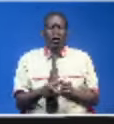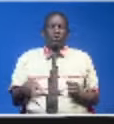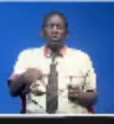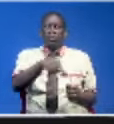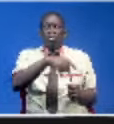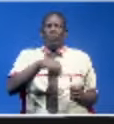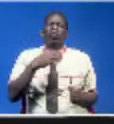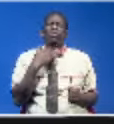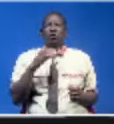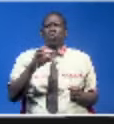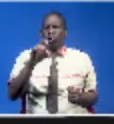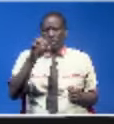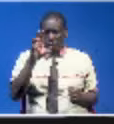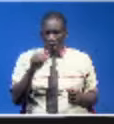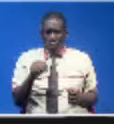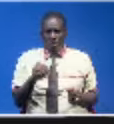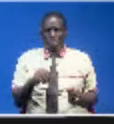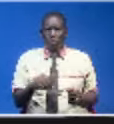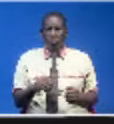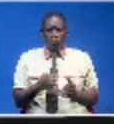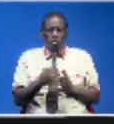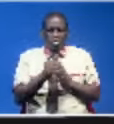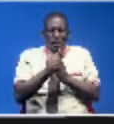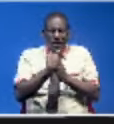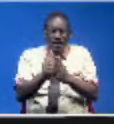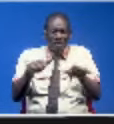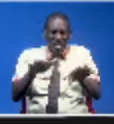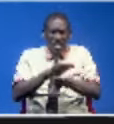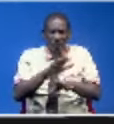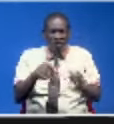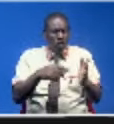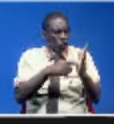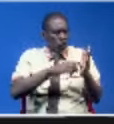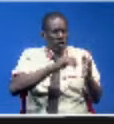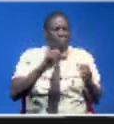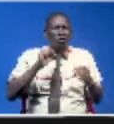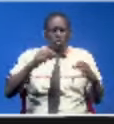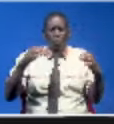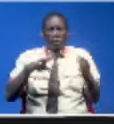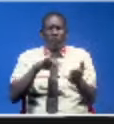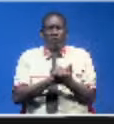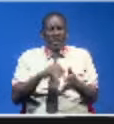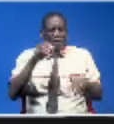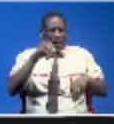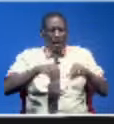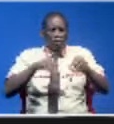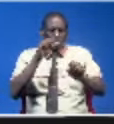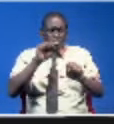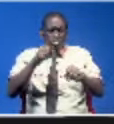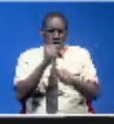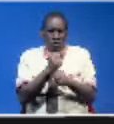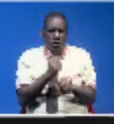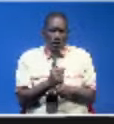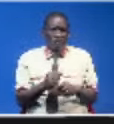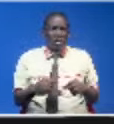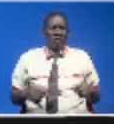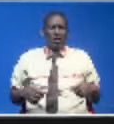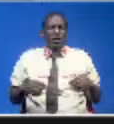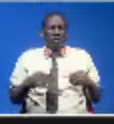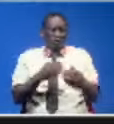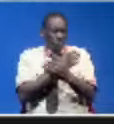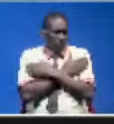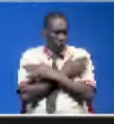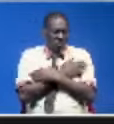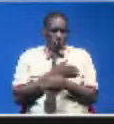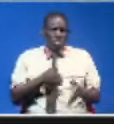ODM itangulie na ionyeshe vyama vingine ya kwamba uchaguzi unaweza kufanyika kwa njia ya kirafiki.